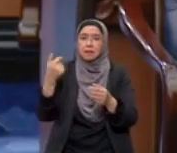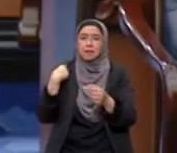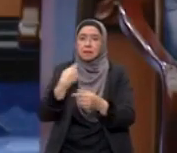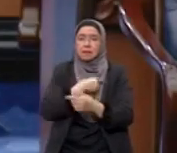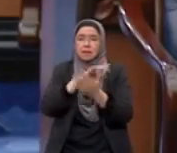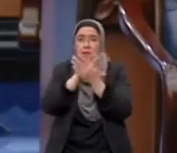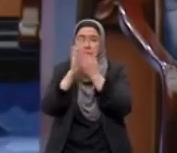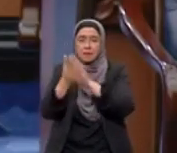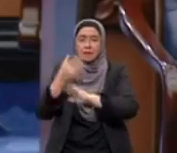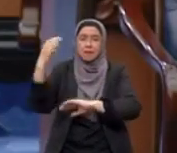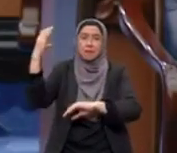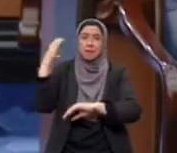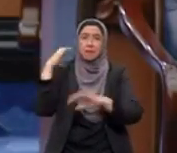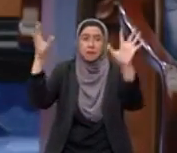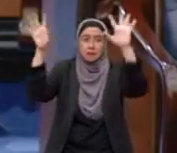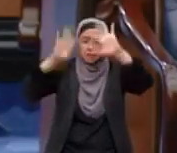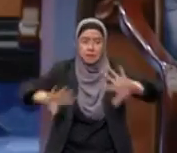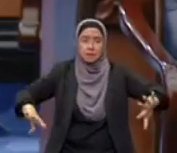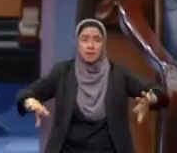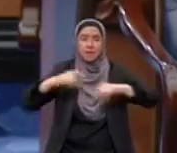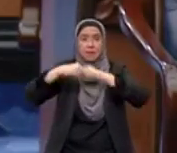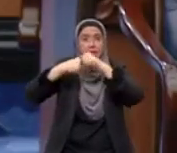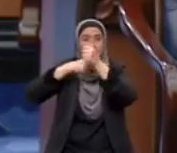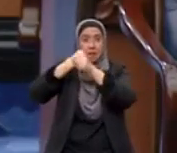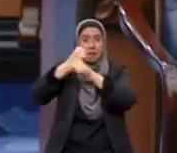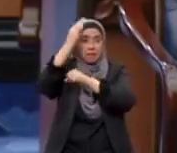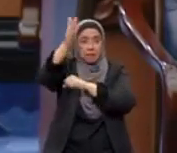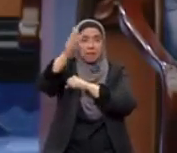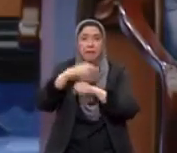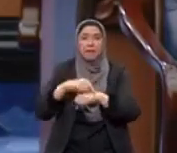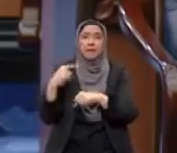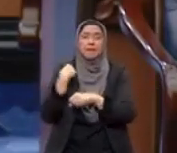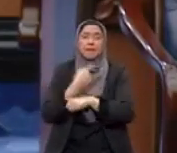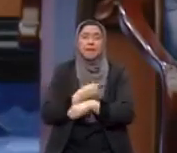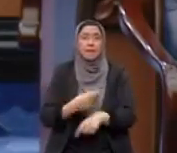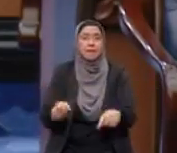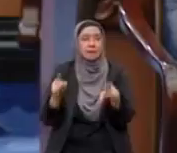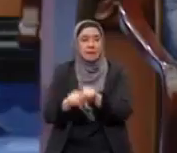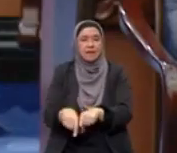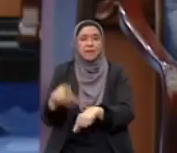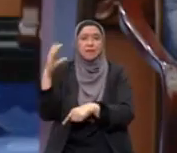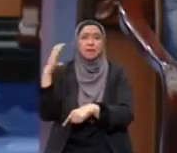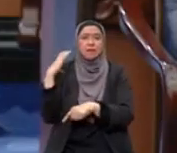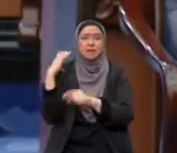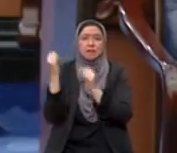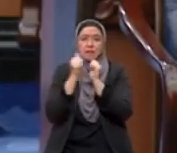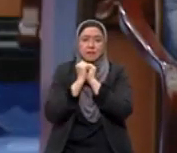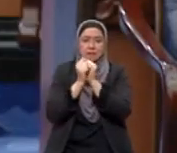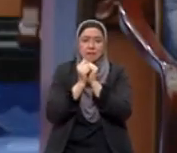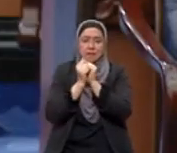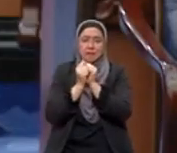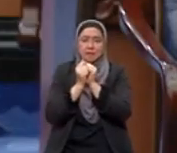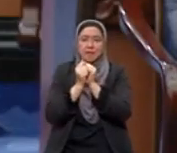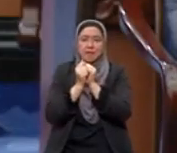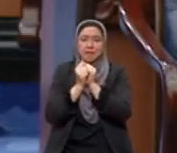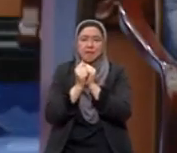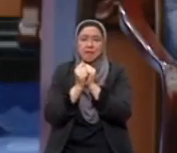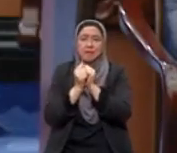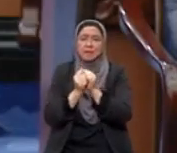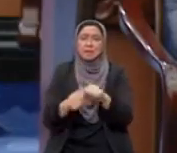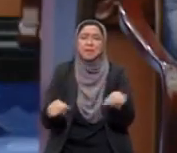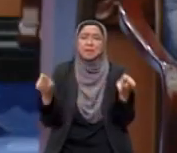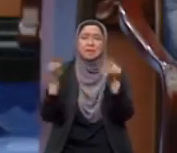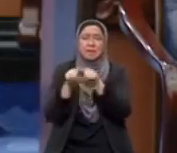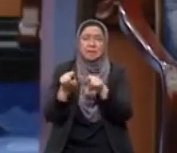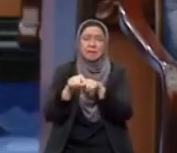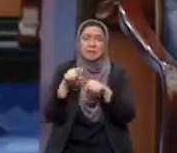ASEAN pada tahun hadapan kita juga adalah sebagai pengerusi bersama pengerusi bersama yang saya sebut sebagai ASEAN